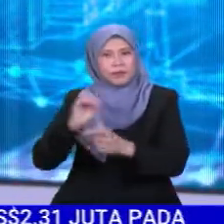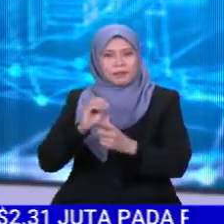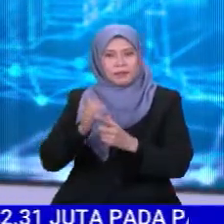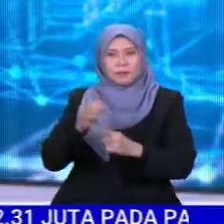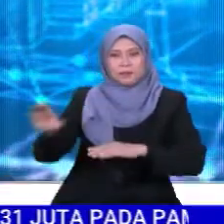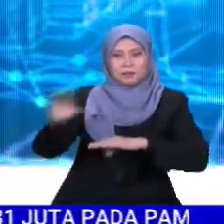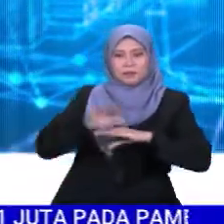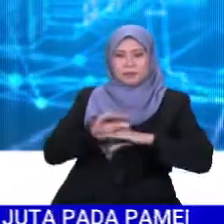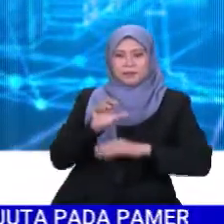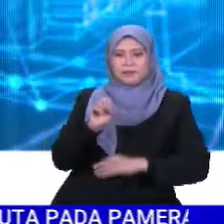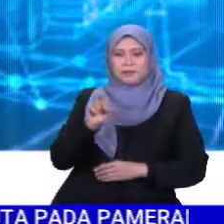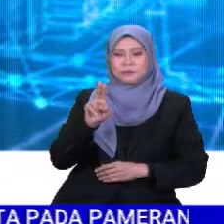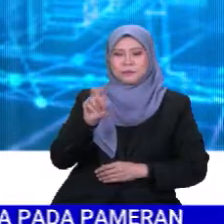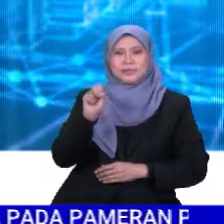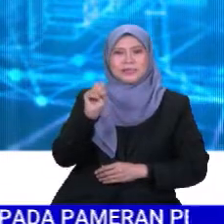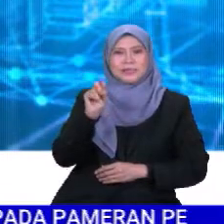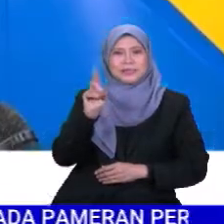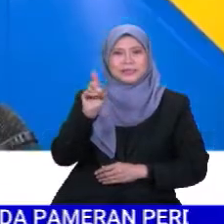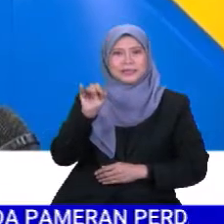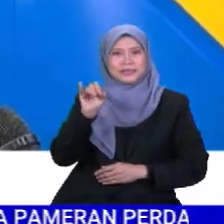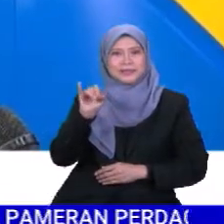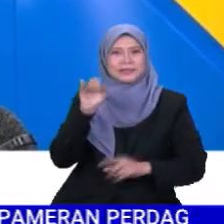subsidi bersasar.